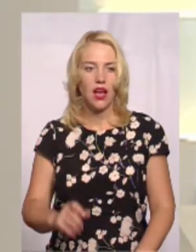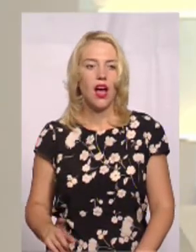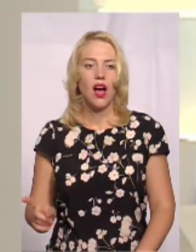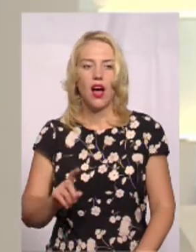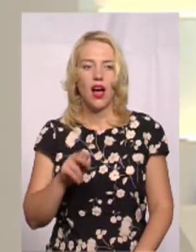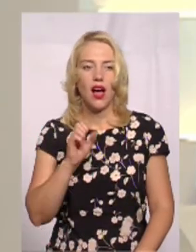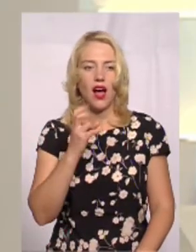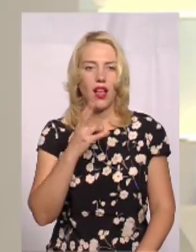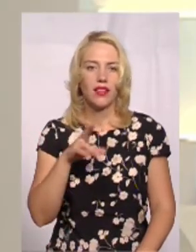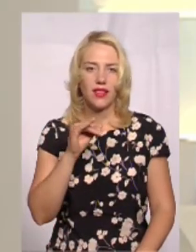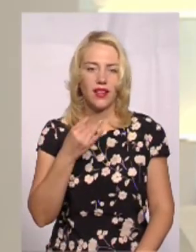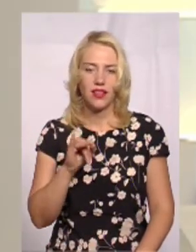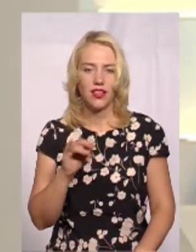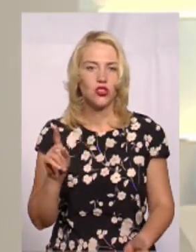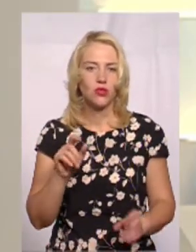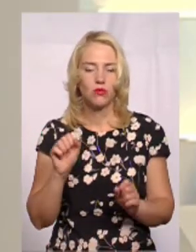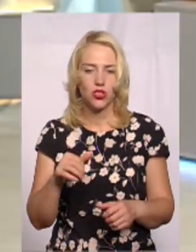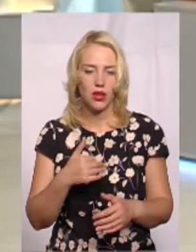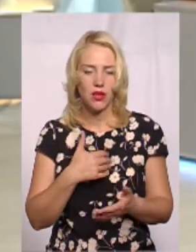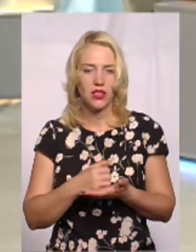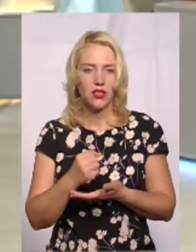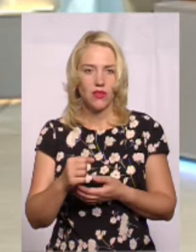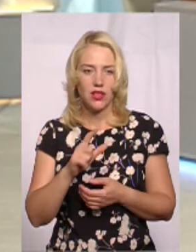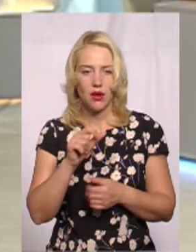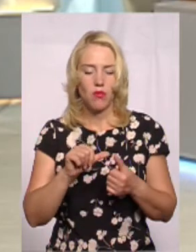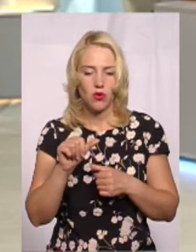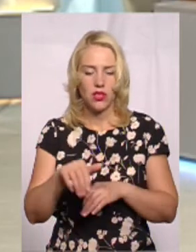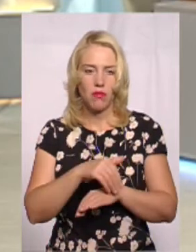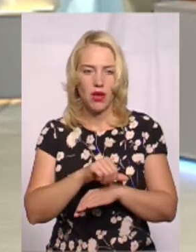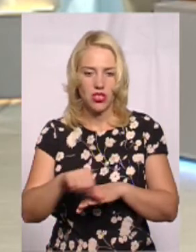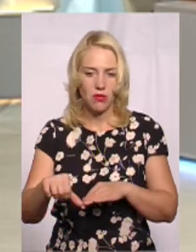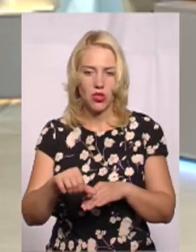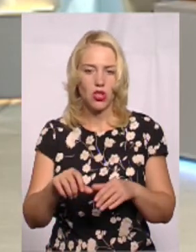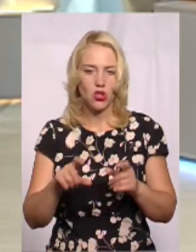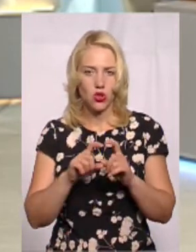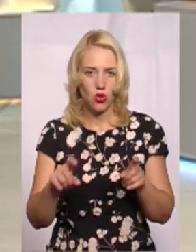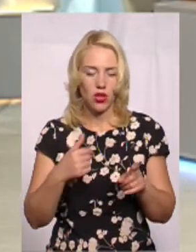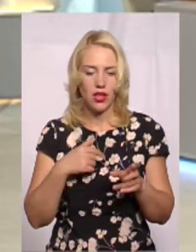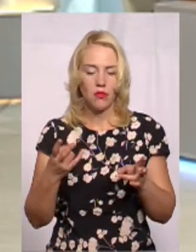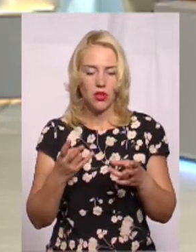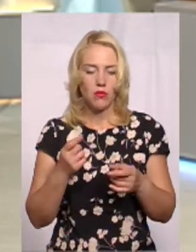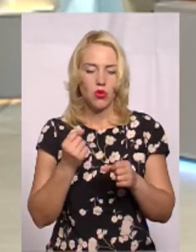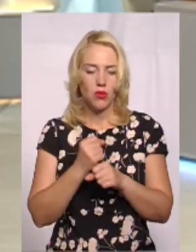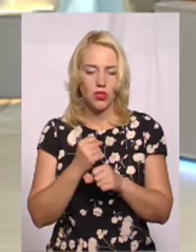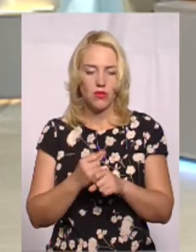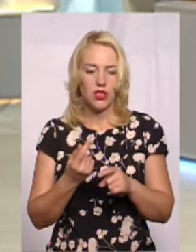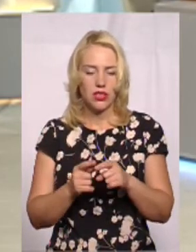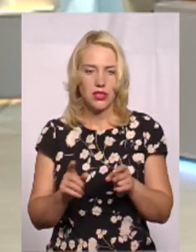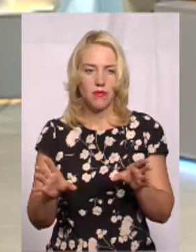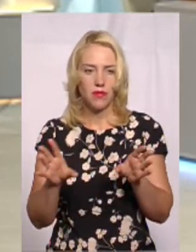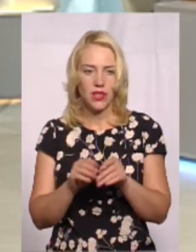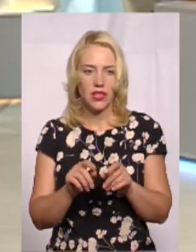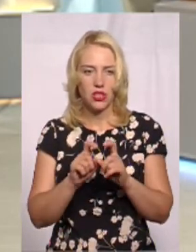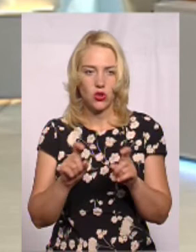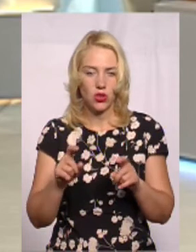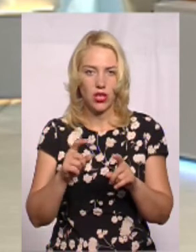пан Андрій поза межами школи? Дивіться, нам потрібно працювати в цьому напрямку спільно з містом. Ми працюємо над цією проблемою, це справді є,